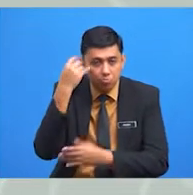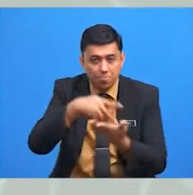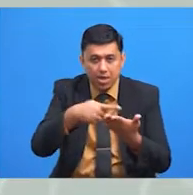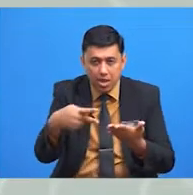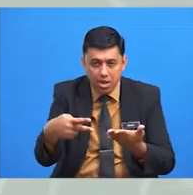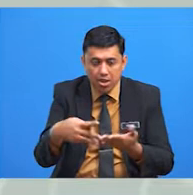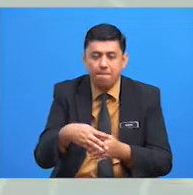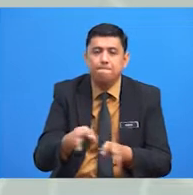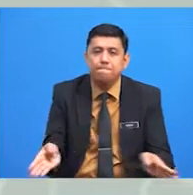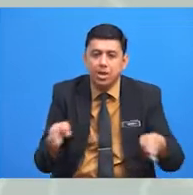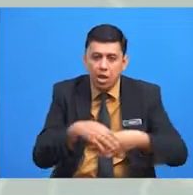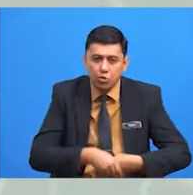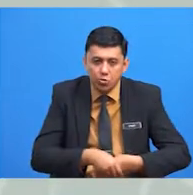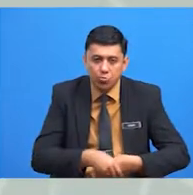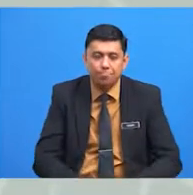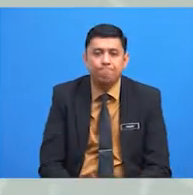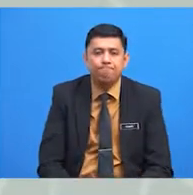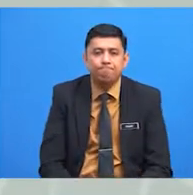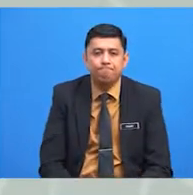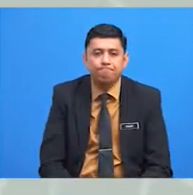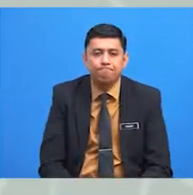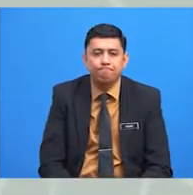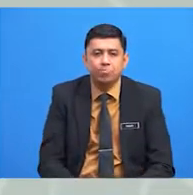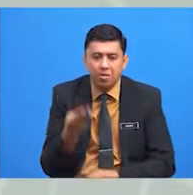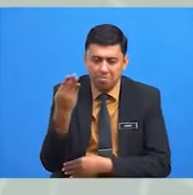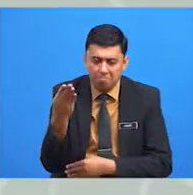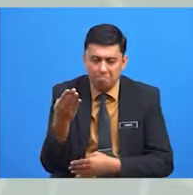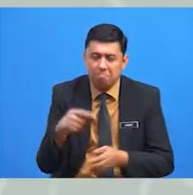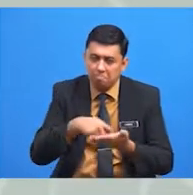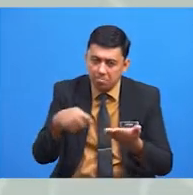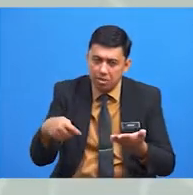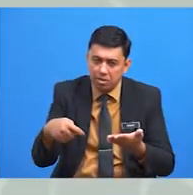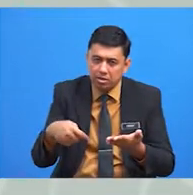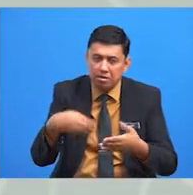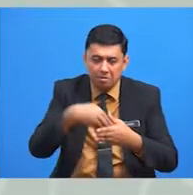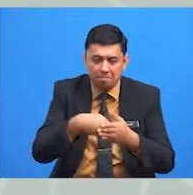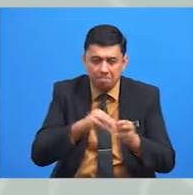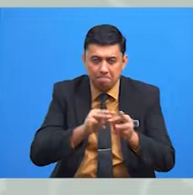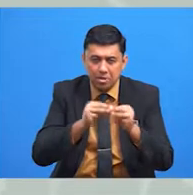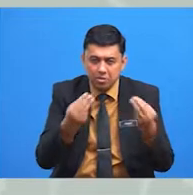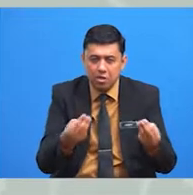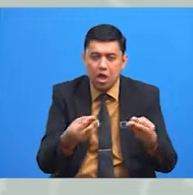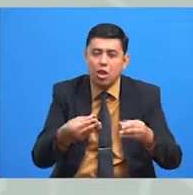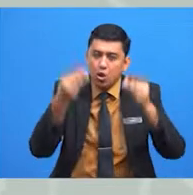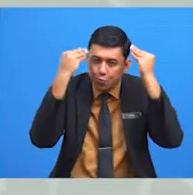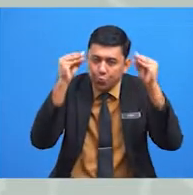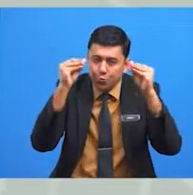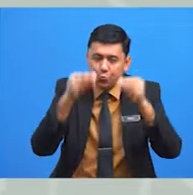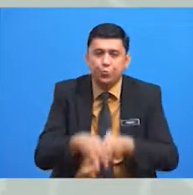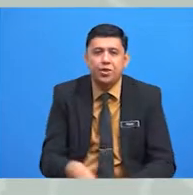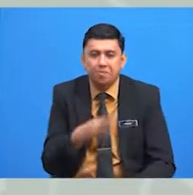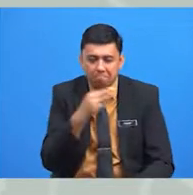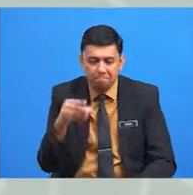Malaya. Beliau juga menulis makalah dalam majalah Guru, Al-Ikhwan, Cembras